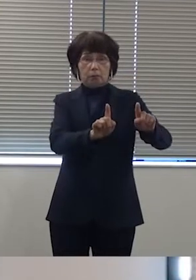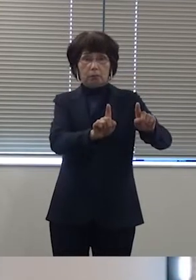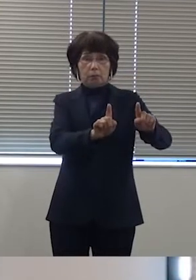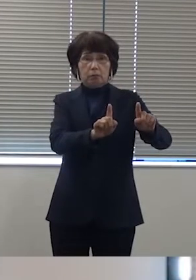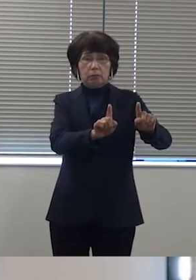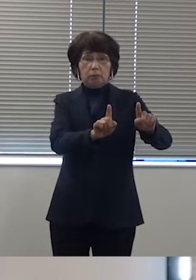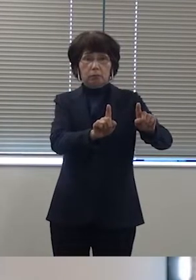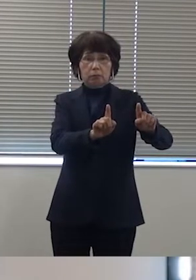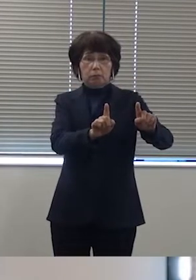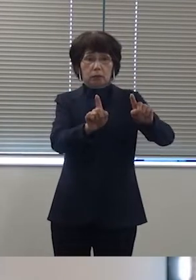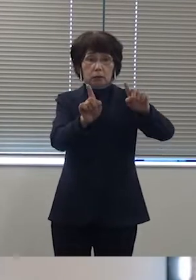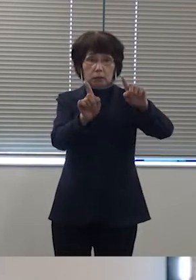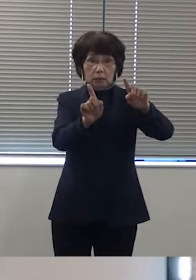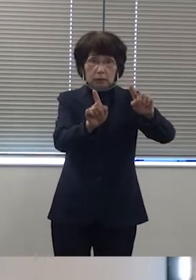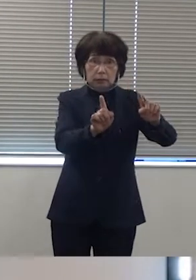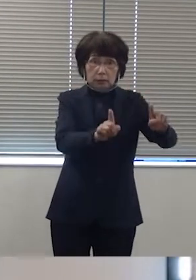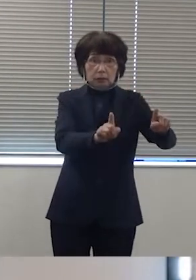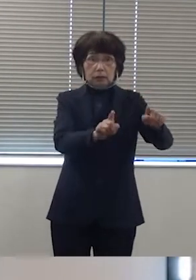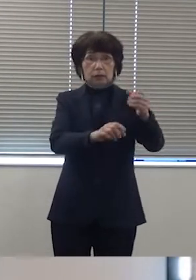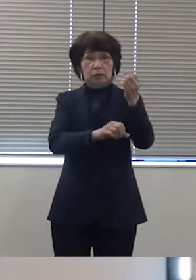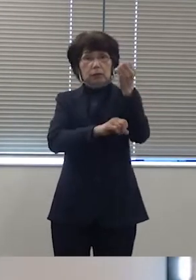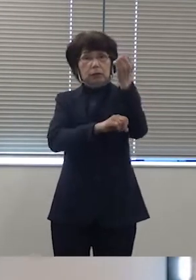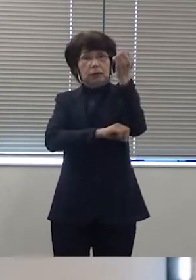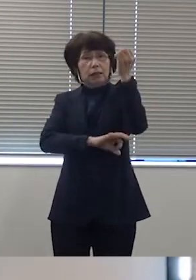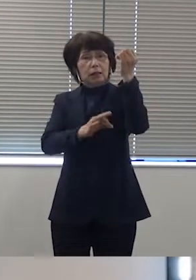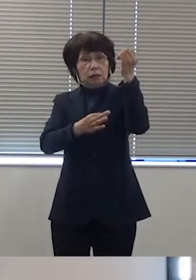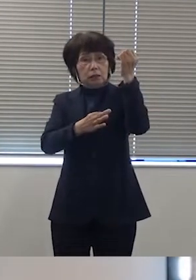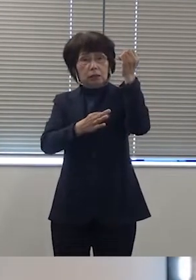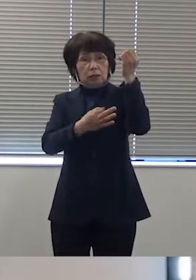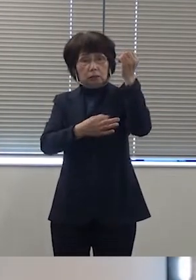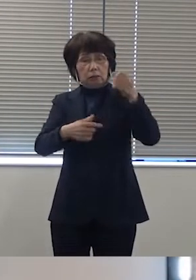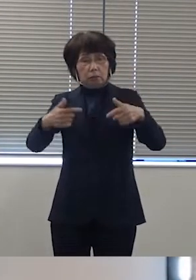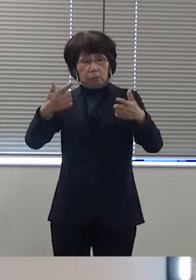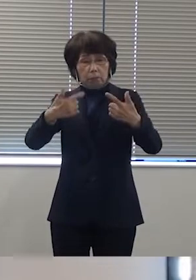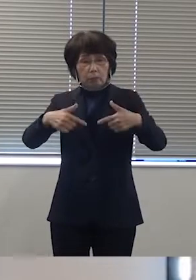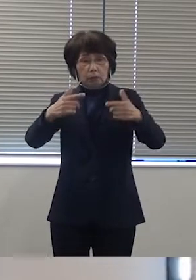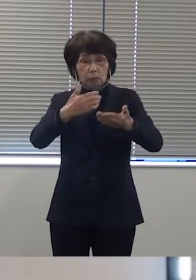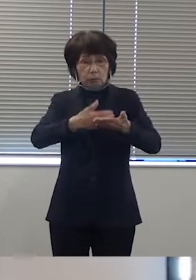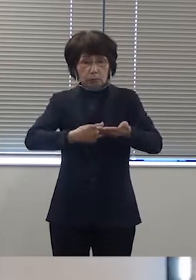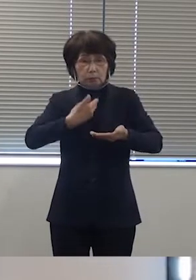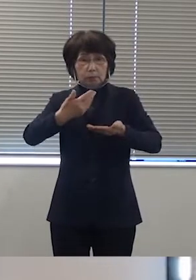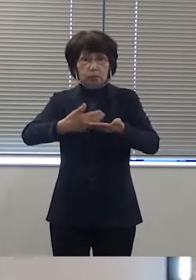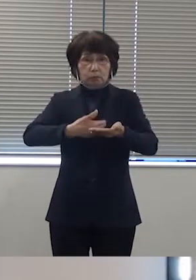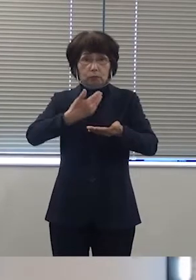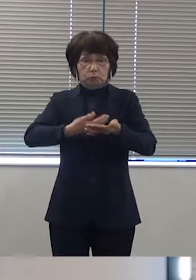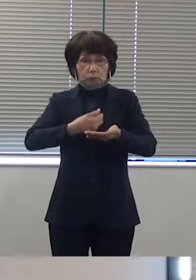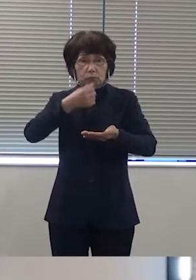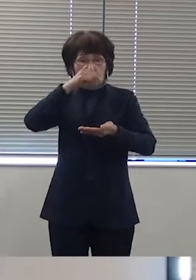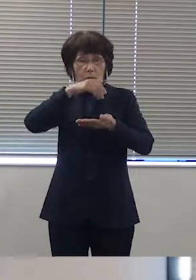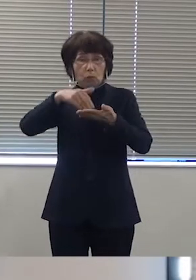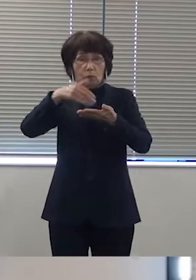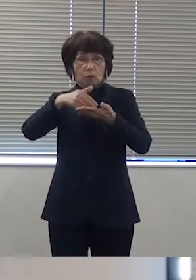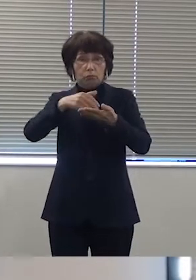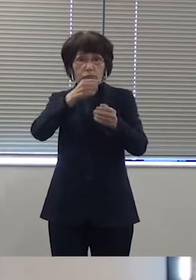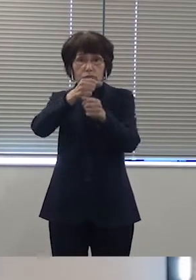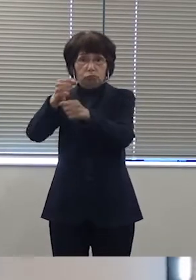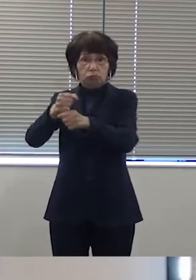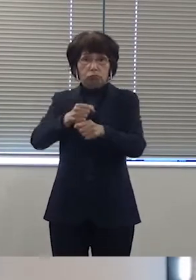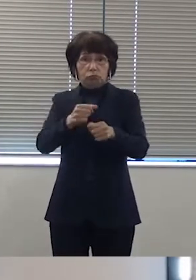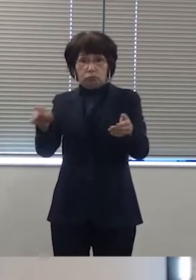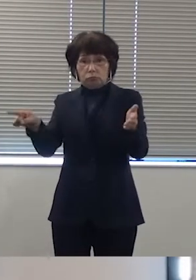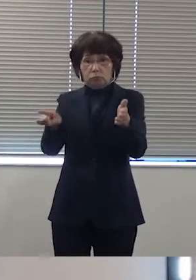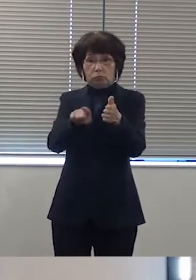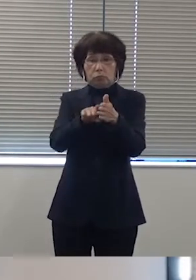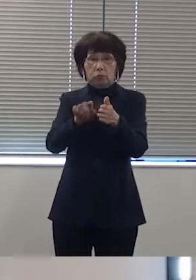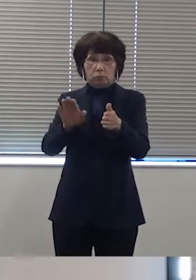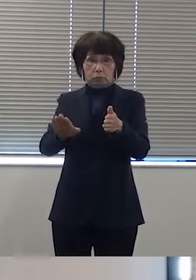金を毎年繰り出しをしながら予算を組んできましたが、この3月末そして4